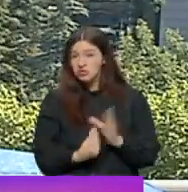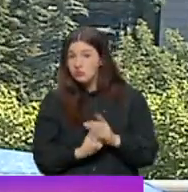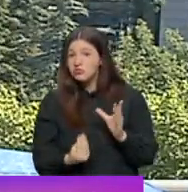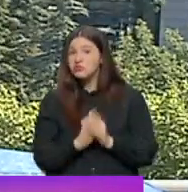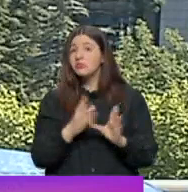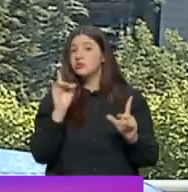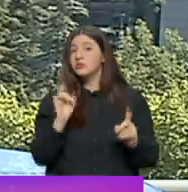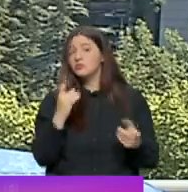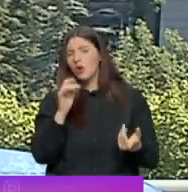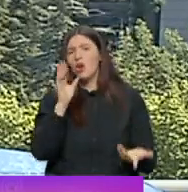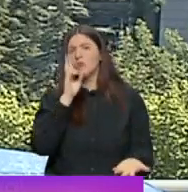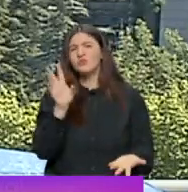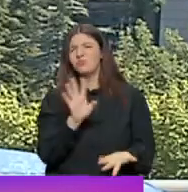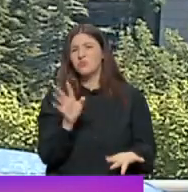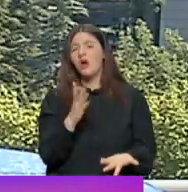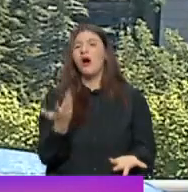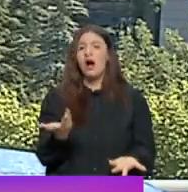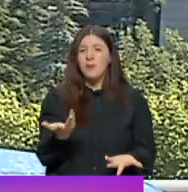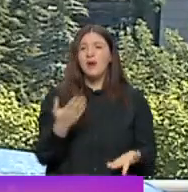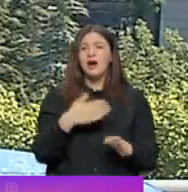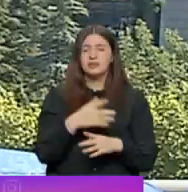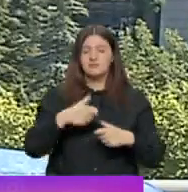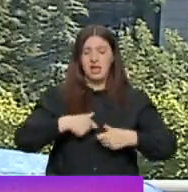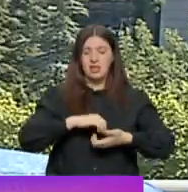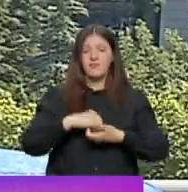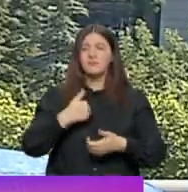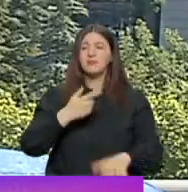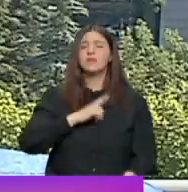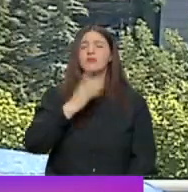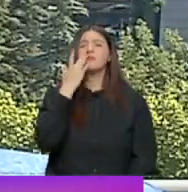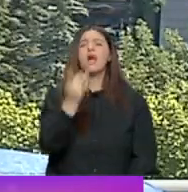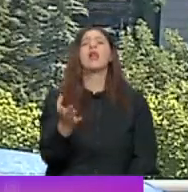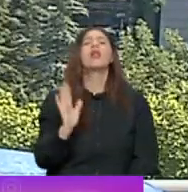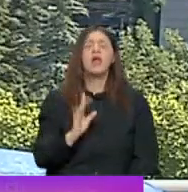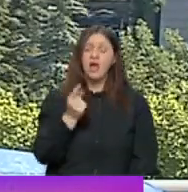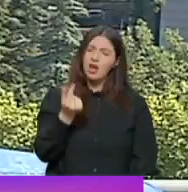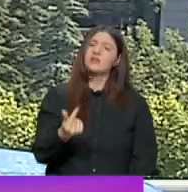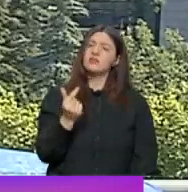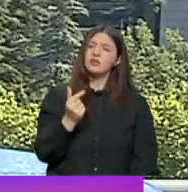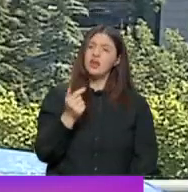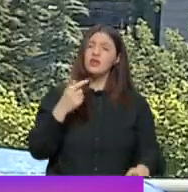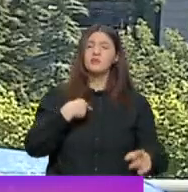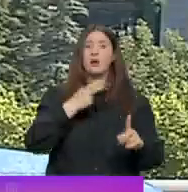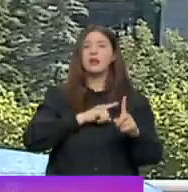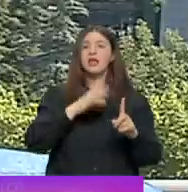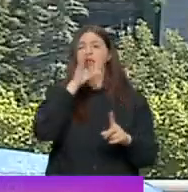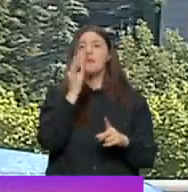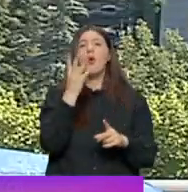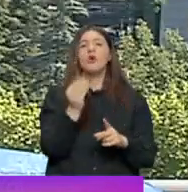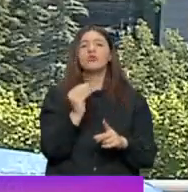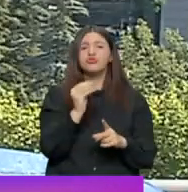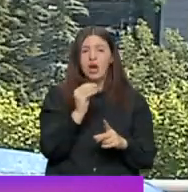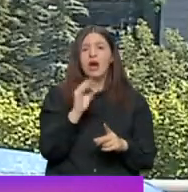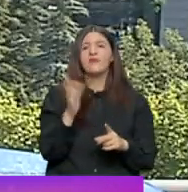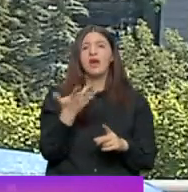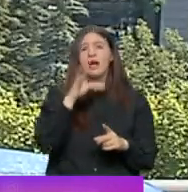mı çıkmaz mı öyle gözükmüyor. Ama aslında Millet İttifakı bizim adayımız belli. En azından adayımızın kim olacağı